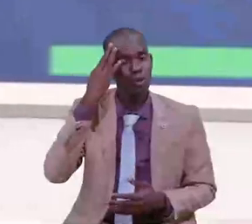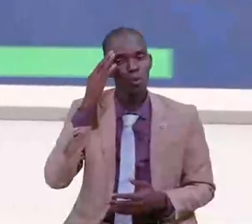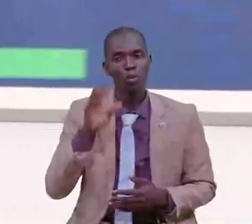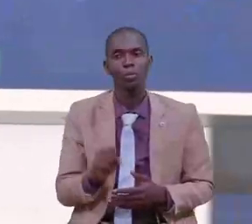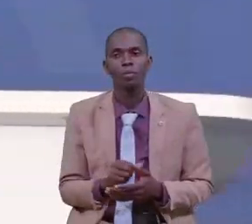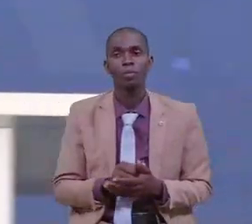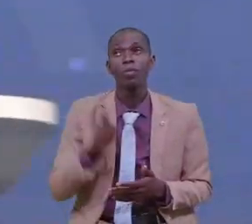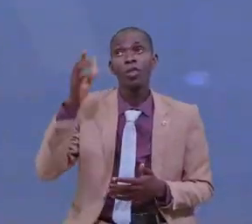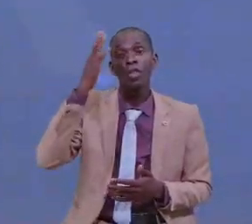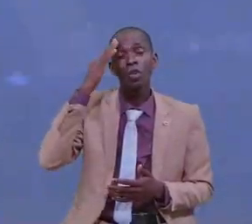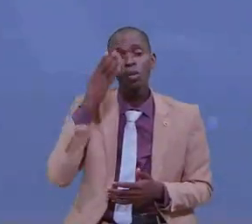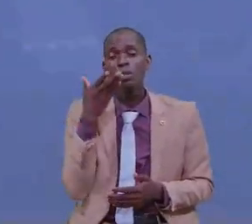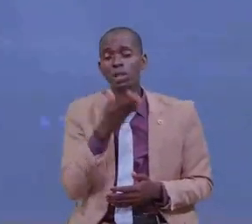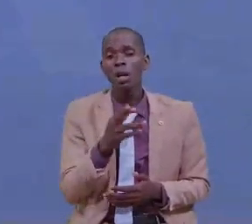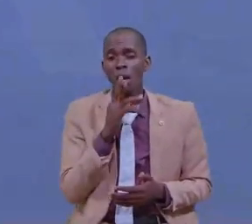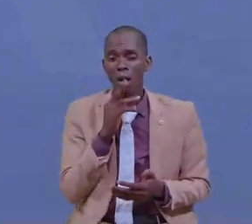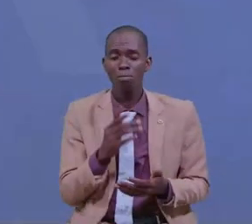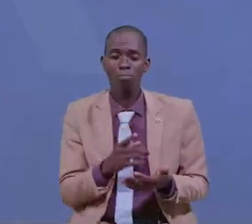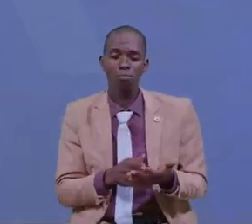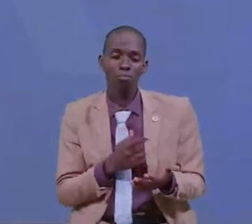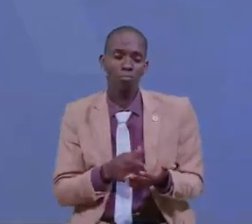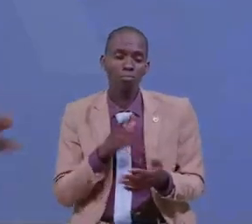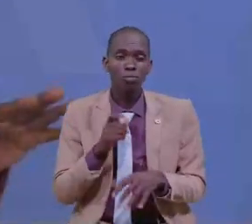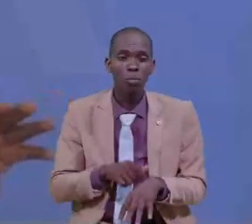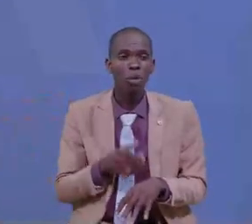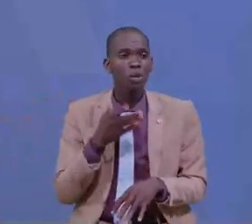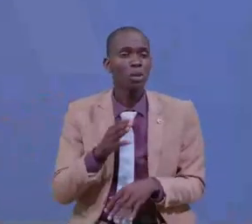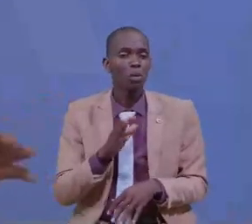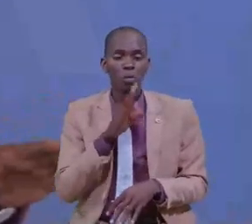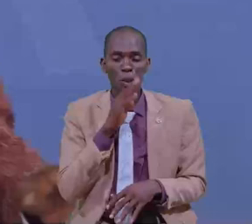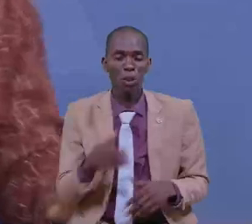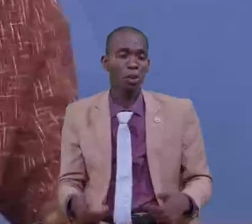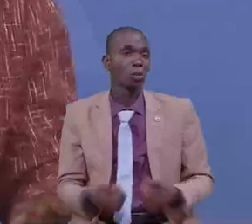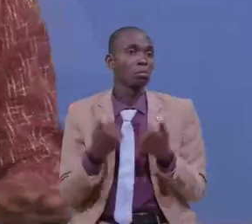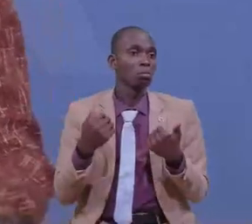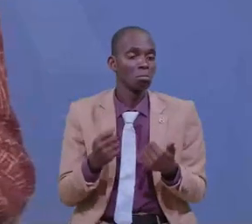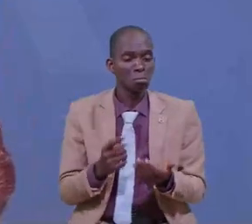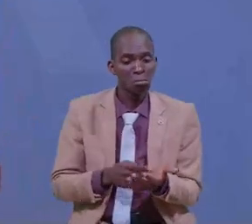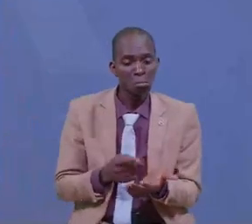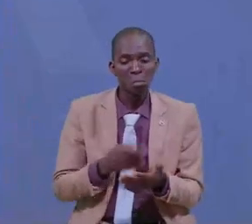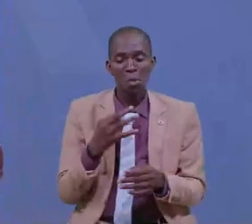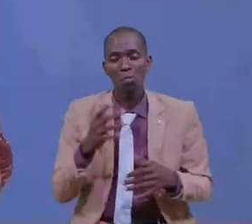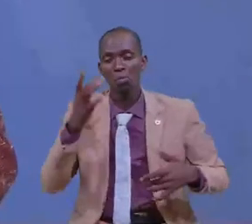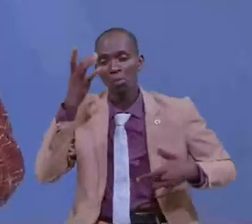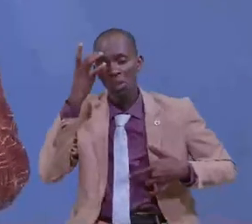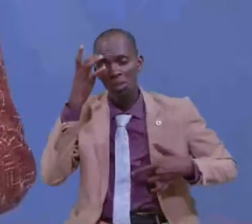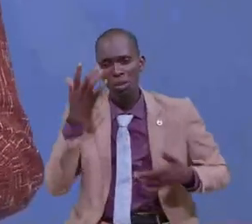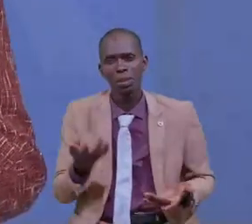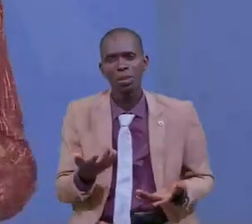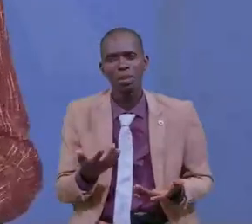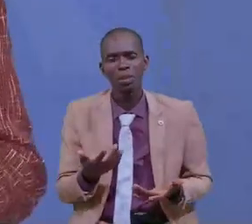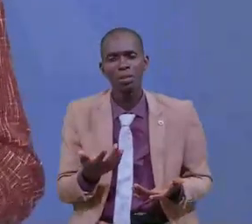sait qu'il y a des moments de défis et des moments de maladie